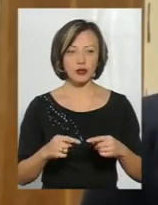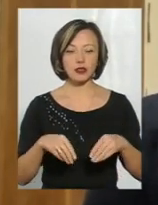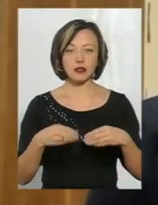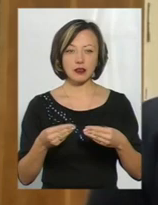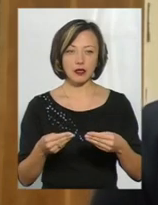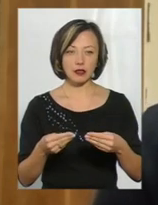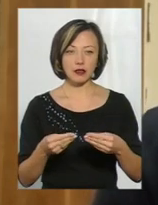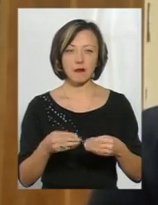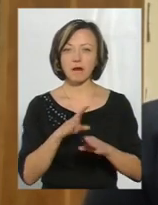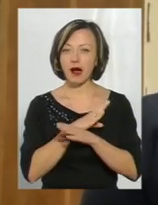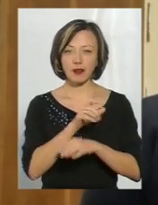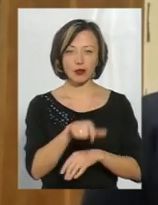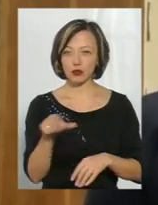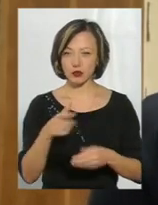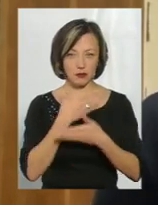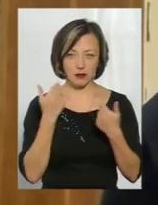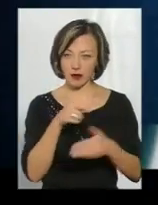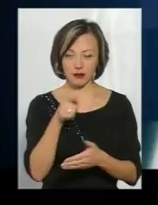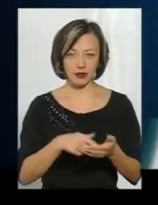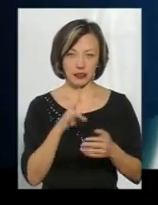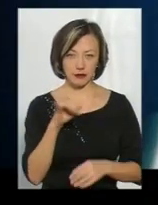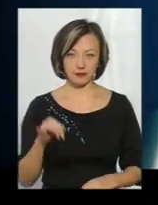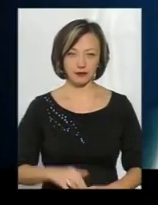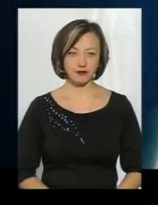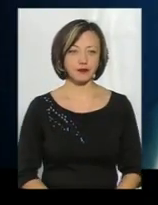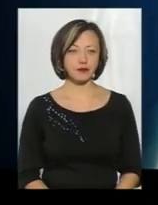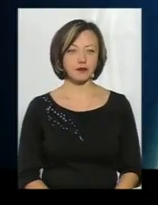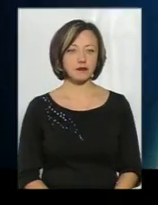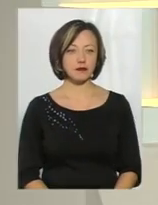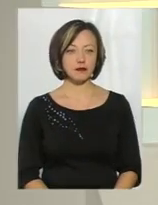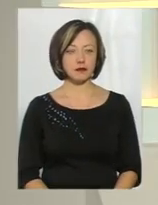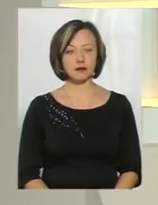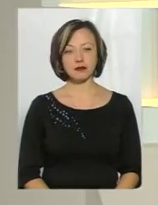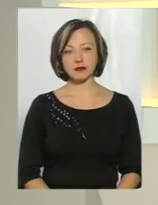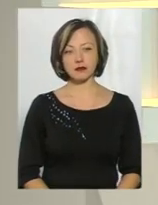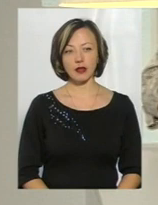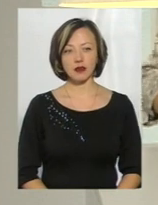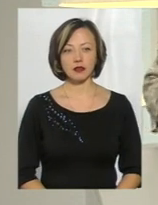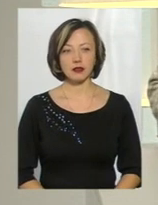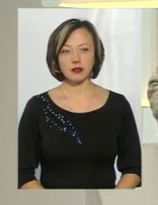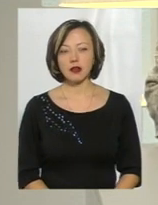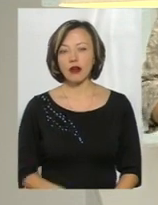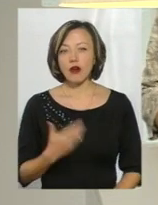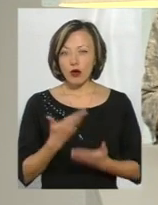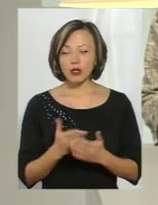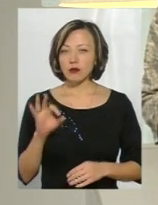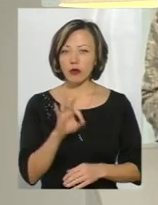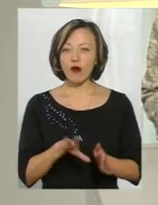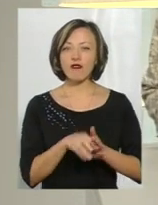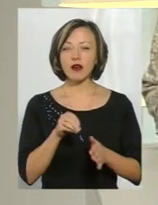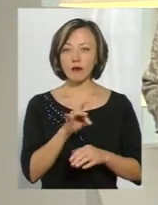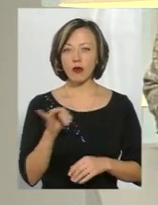найближчі. Тобто мертвих душ немає. Отже, про вибори, якими